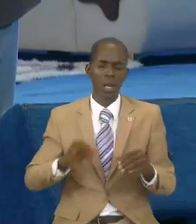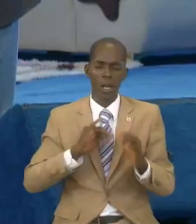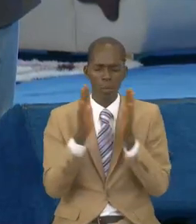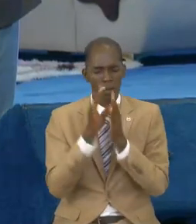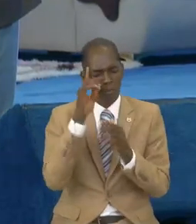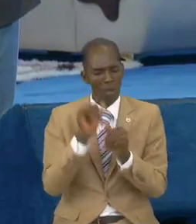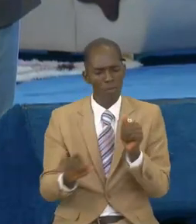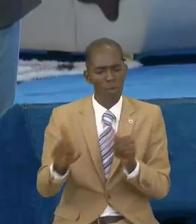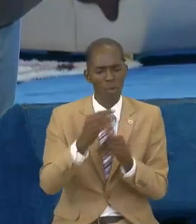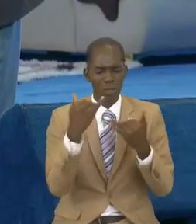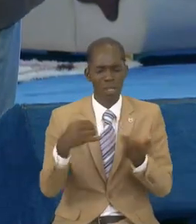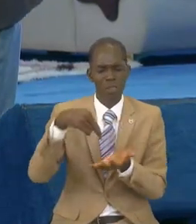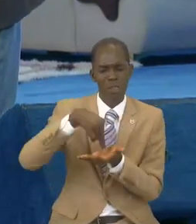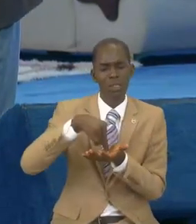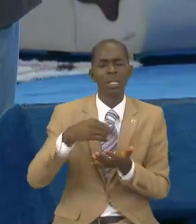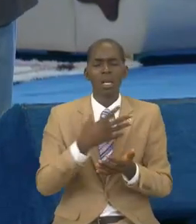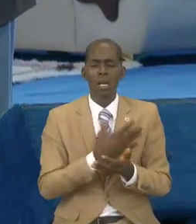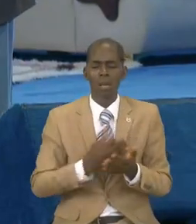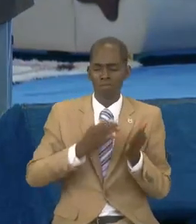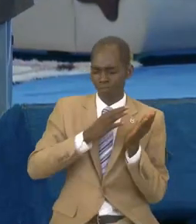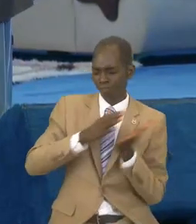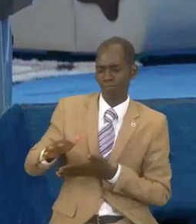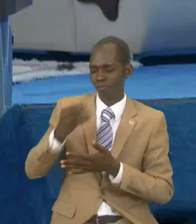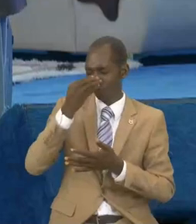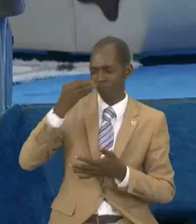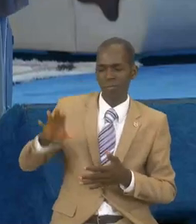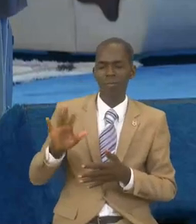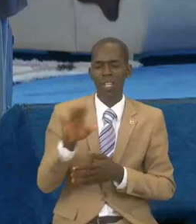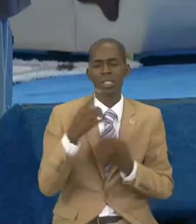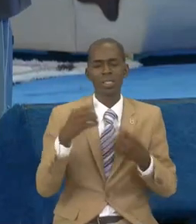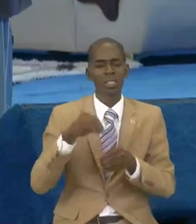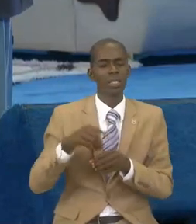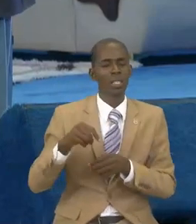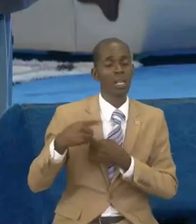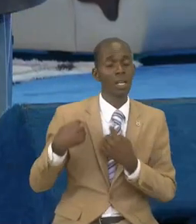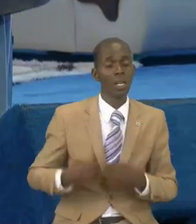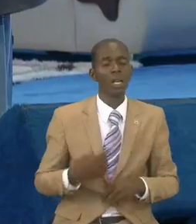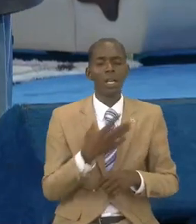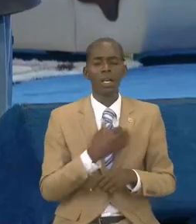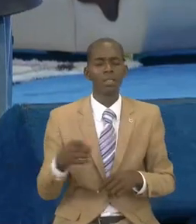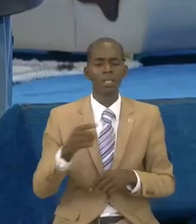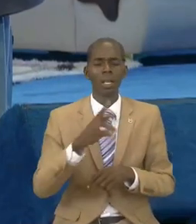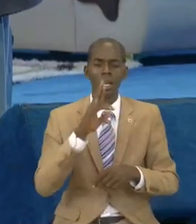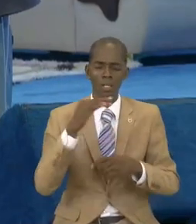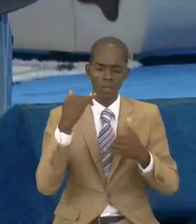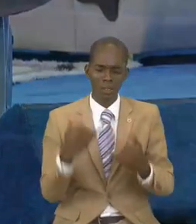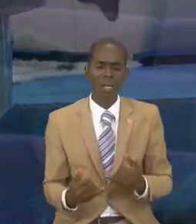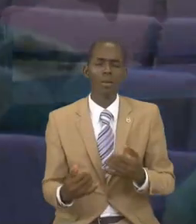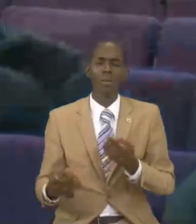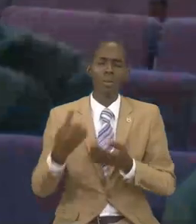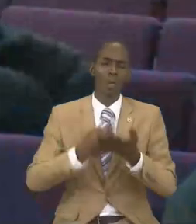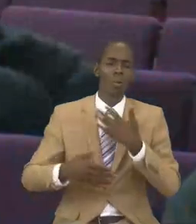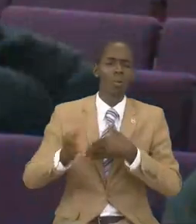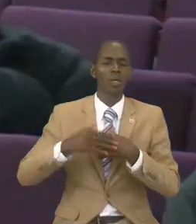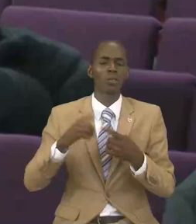chacun de nous maintenant, debout, et qui abandonne les péchés dans leur cœur. Et qui